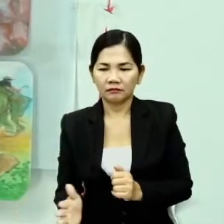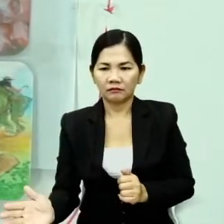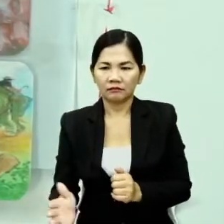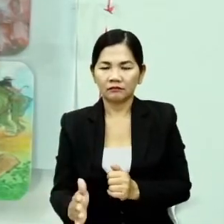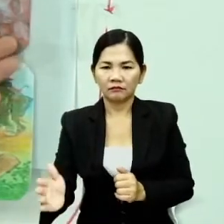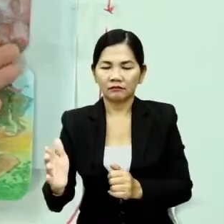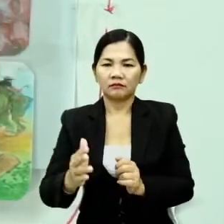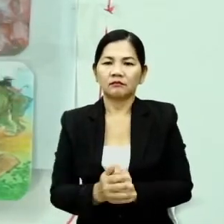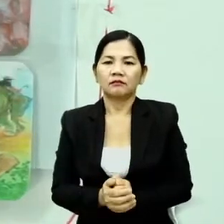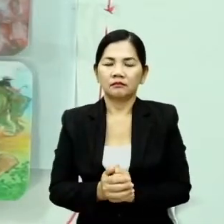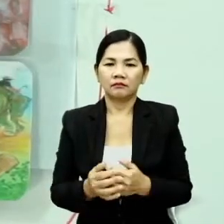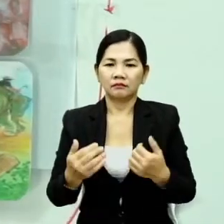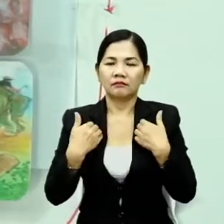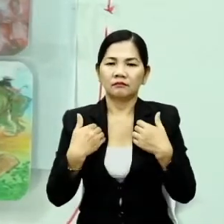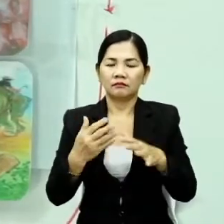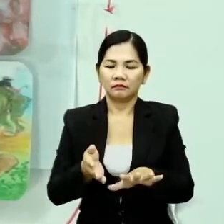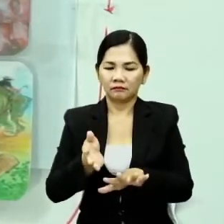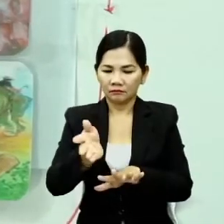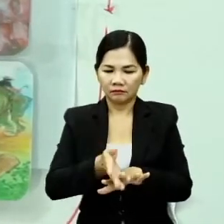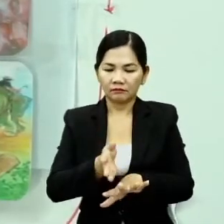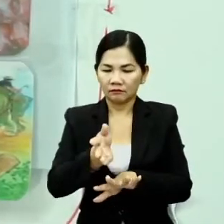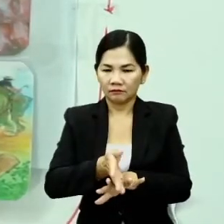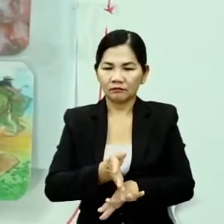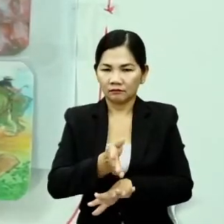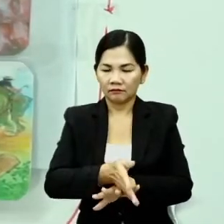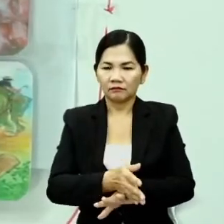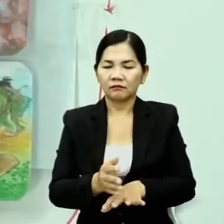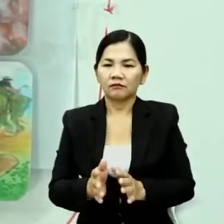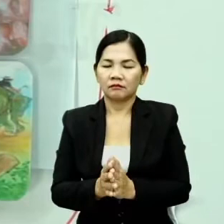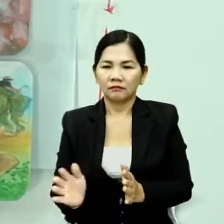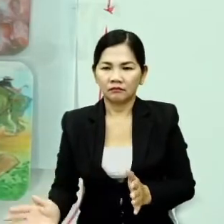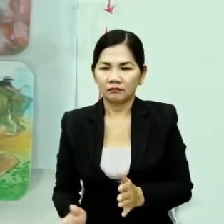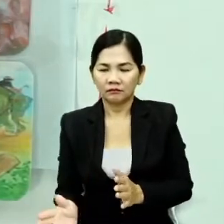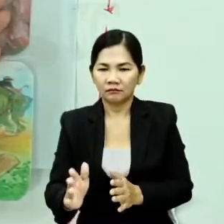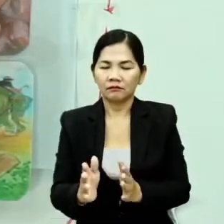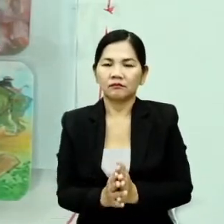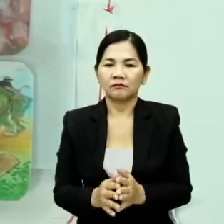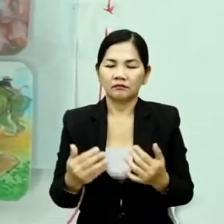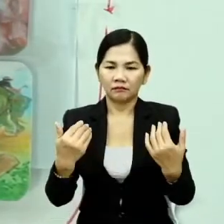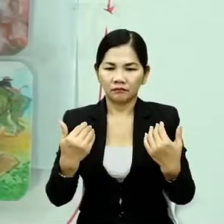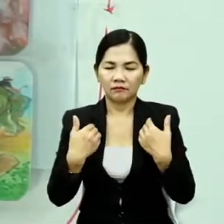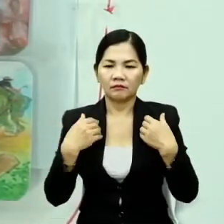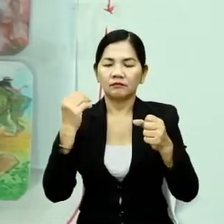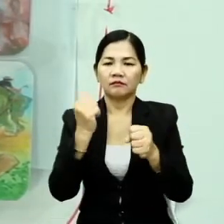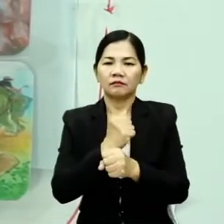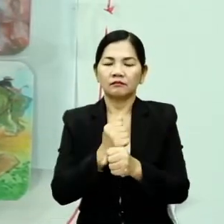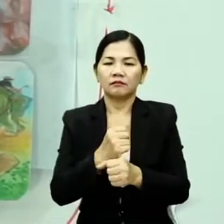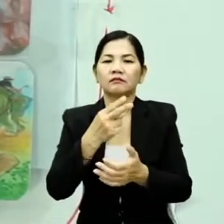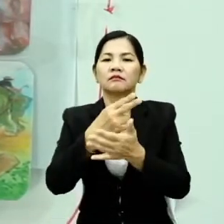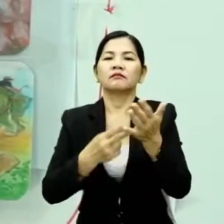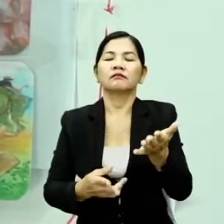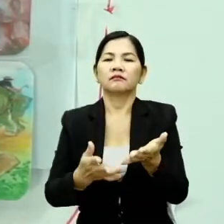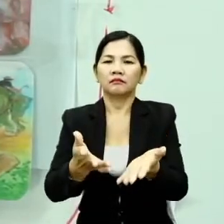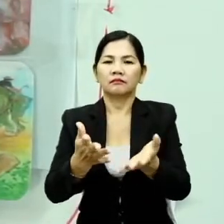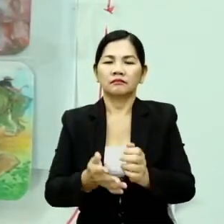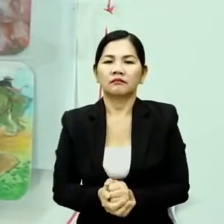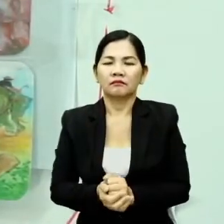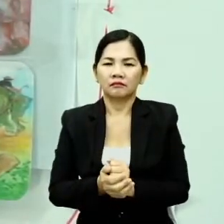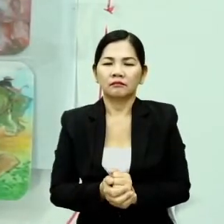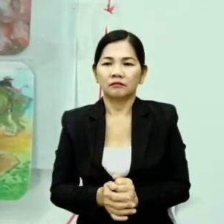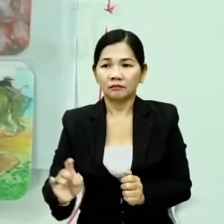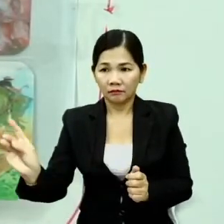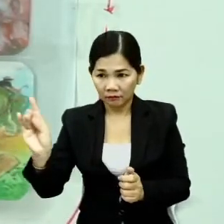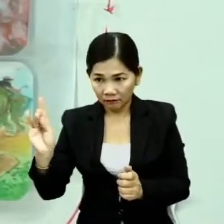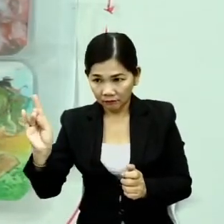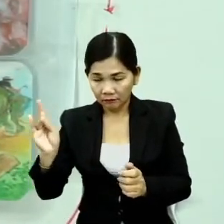cứ cái vô trời cha từ về cha thôi chia nghiệt chẳng ta cái vô trời nghiệt ní cha thôi chia vậy tới con xâm rập mà nuôi